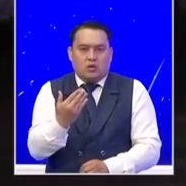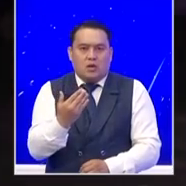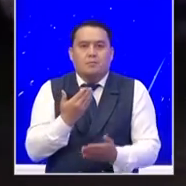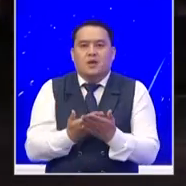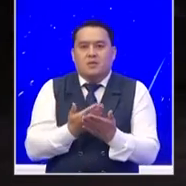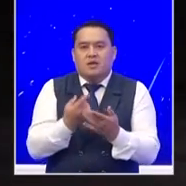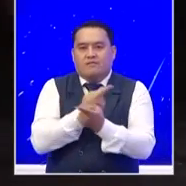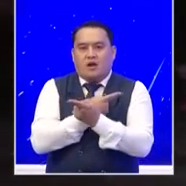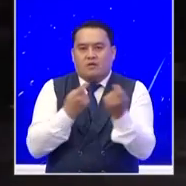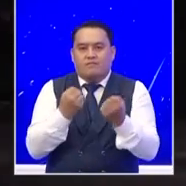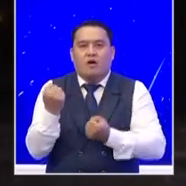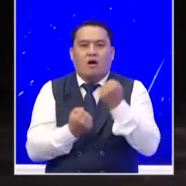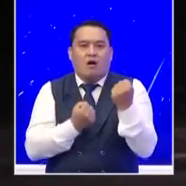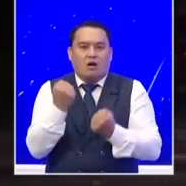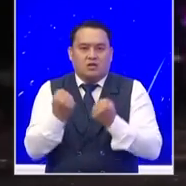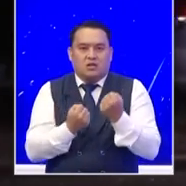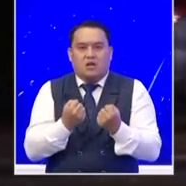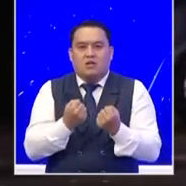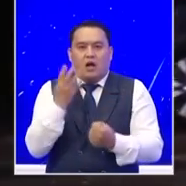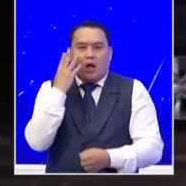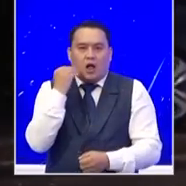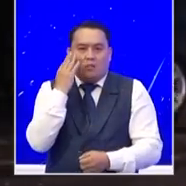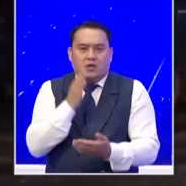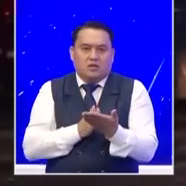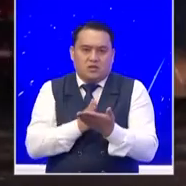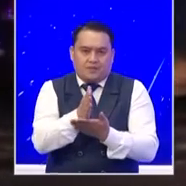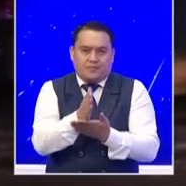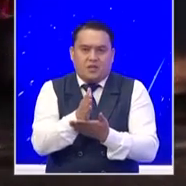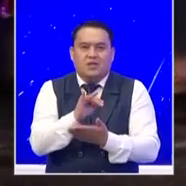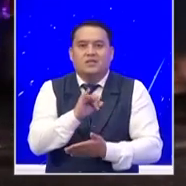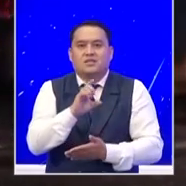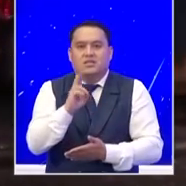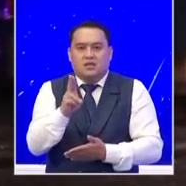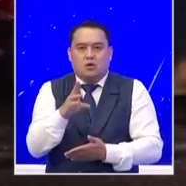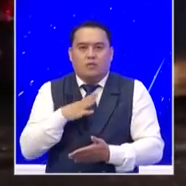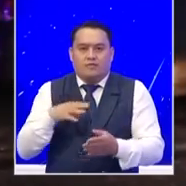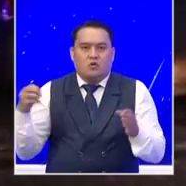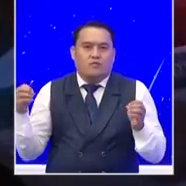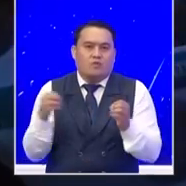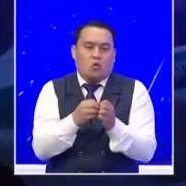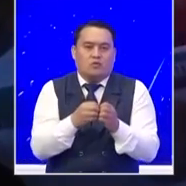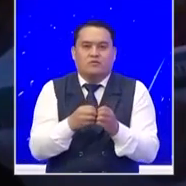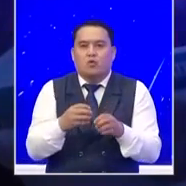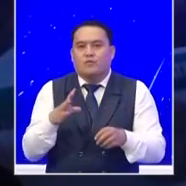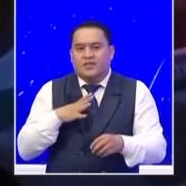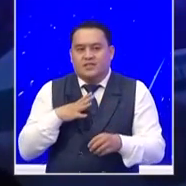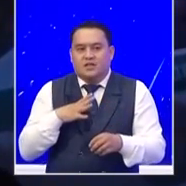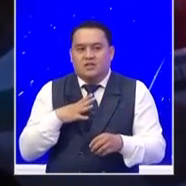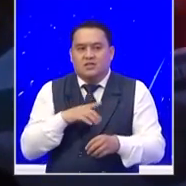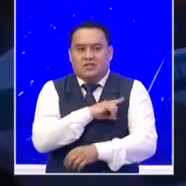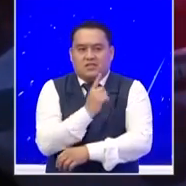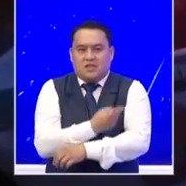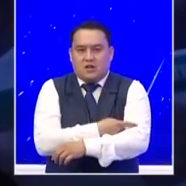По предварительной информации, водитель «Шевроле» ехал из Алматы. На въезде в Исык ему в лоб выехал другой водитель. От